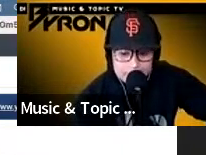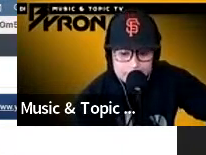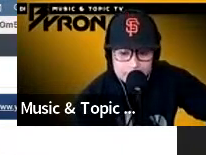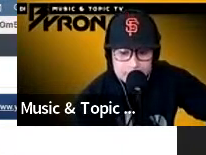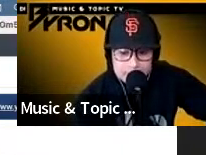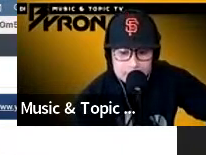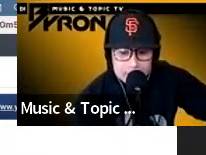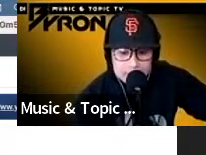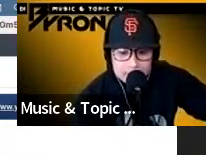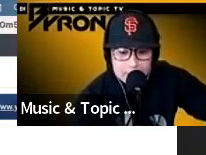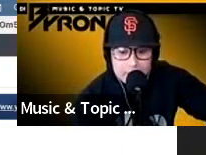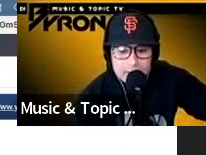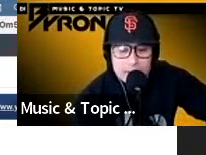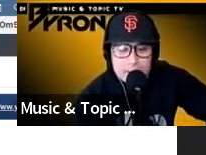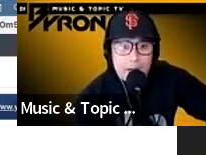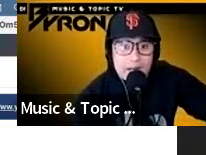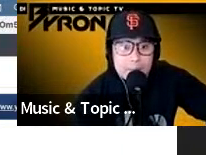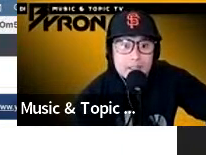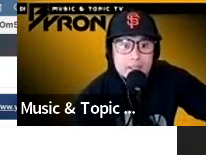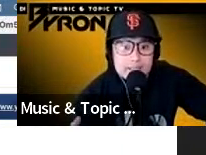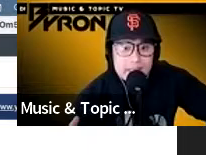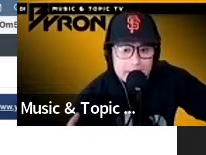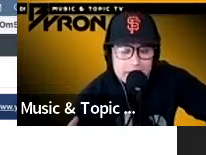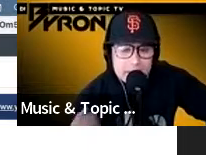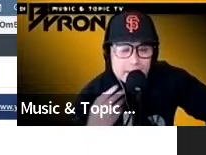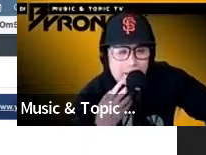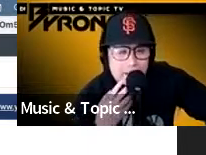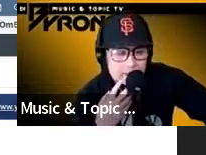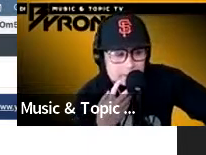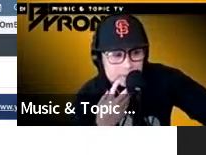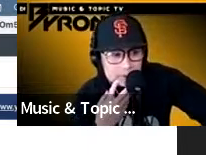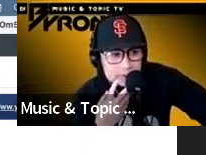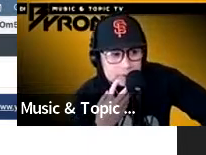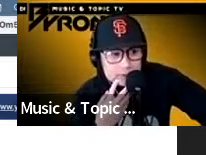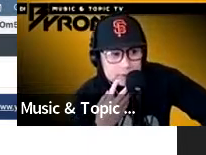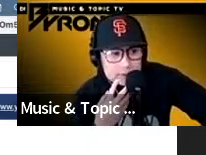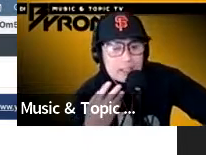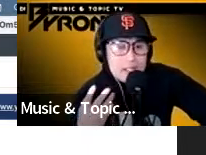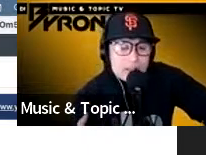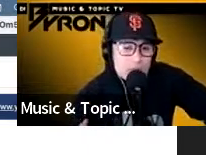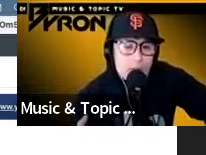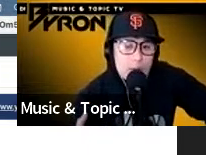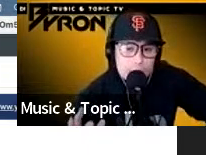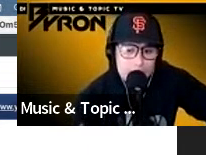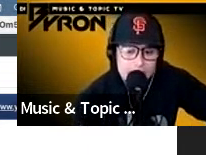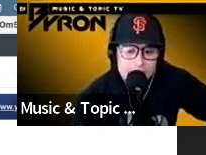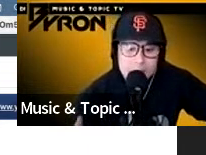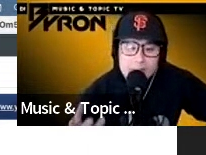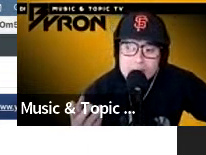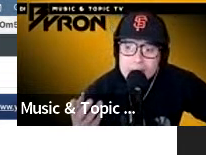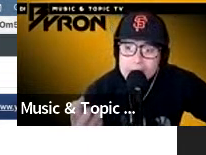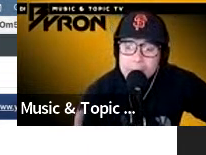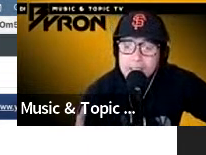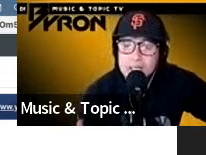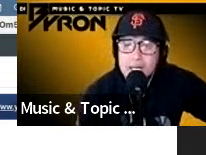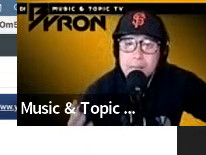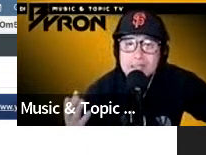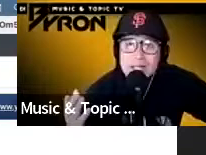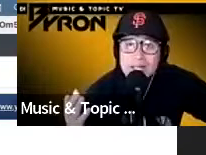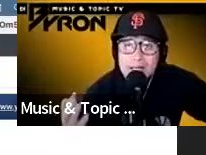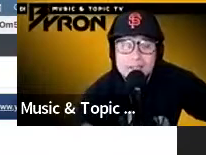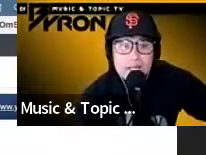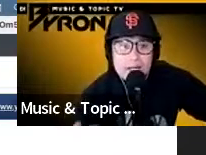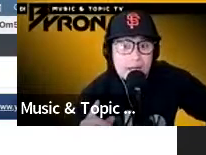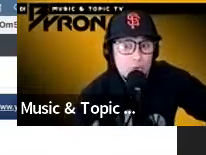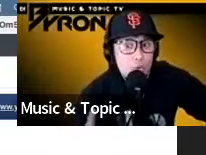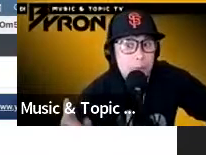na ' ba ipaharap na sa Senate Hearing na yan sa tingin ko ganun pa rin ang magiging impact nila pag